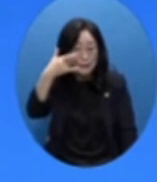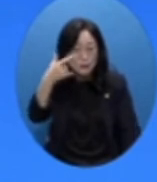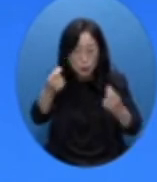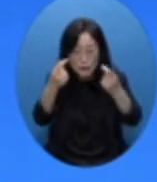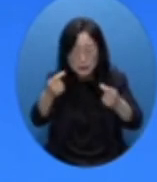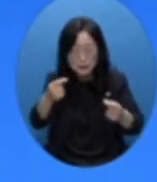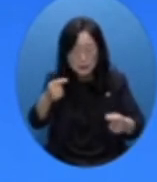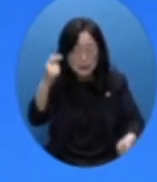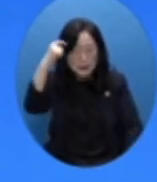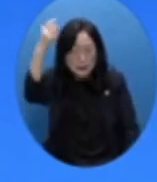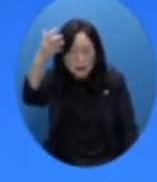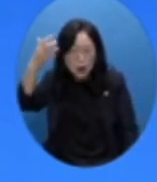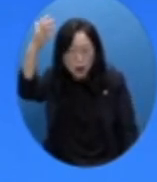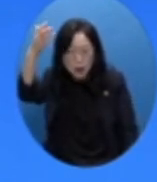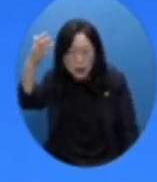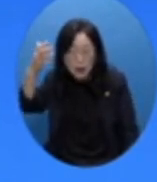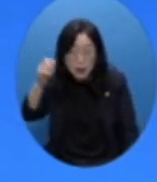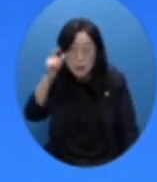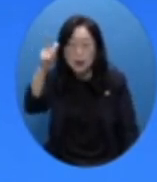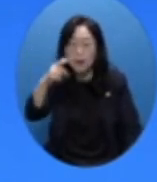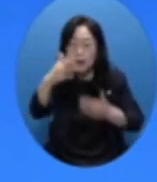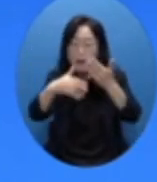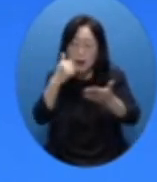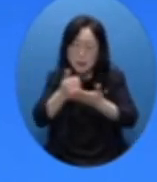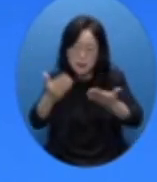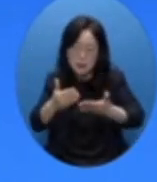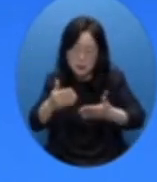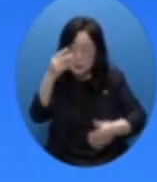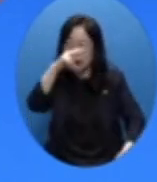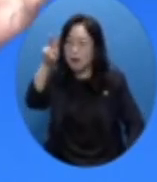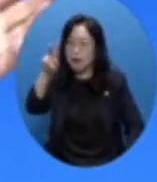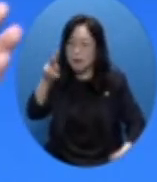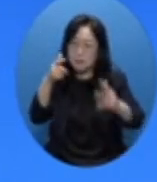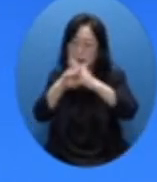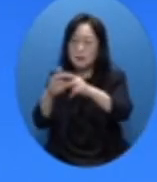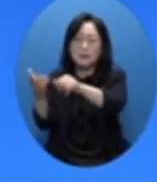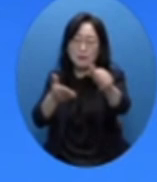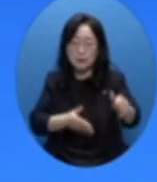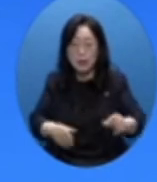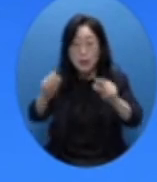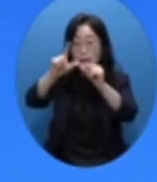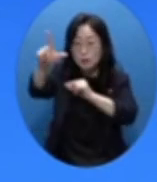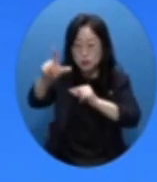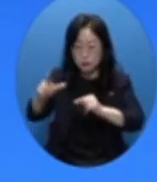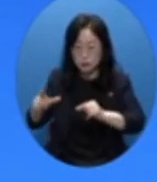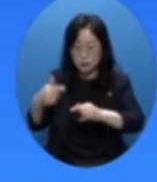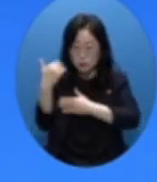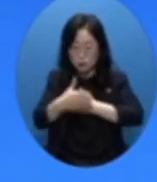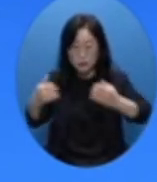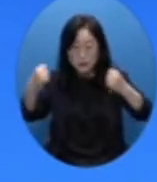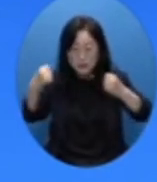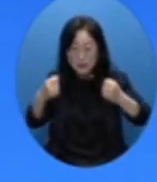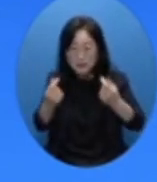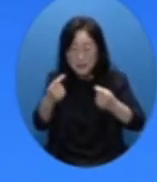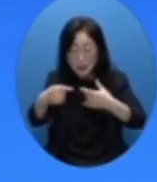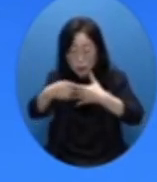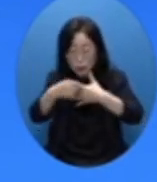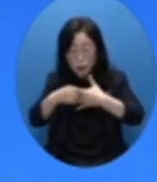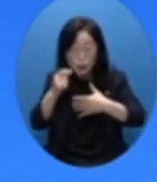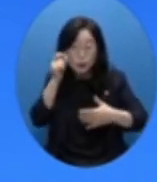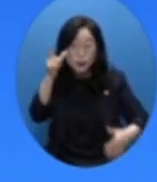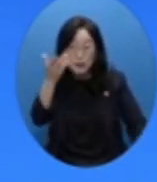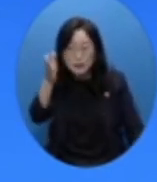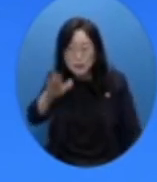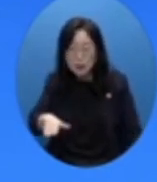떠져서 위대한 하나님의 역사를 바라볼 수 있게 되기를 바랍니다 대부분의 분들이 지금 다 육신을 뜨고 있는데 헬레 킬러 이어서